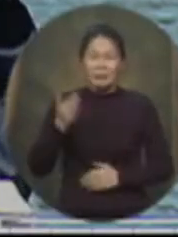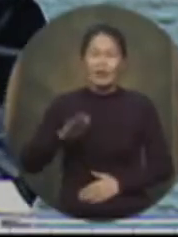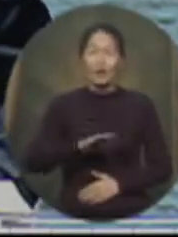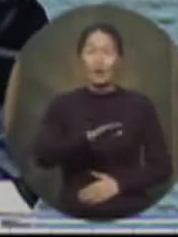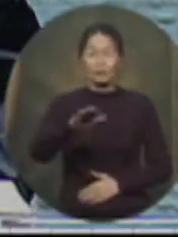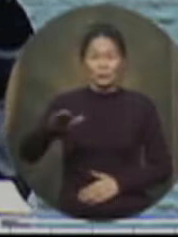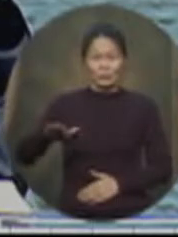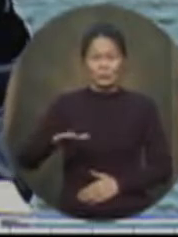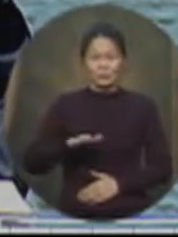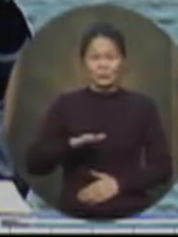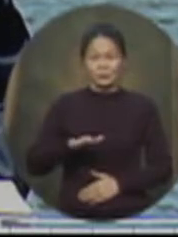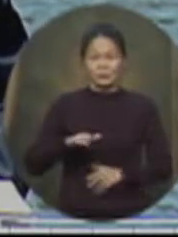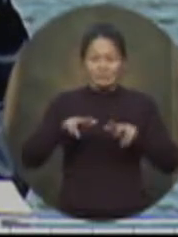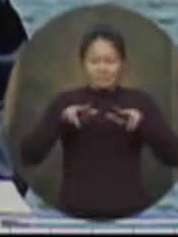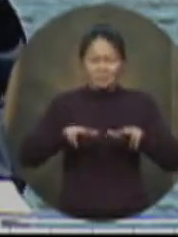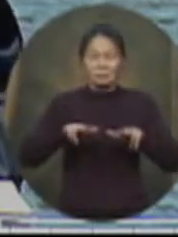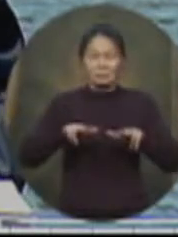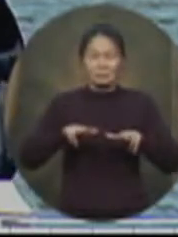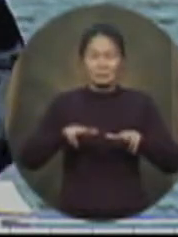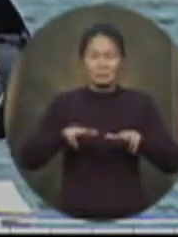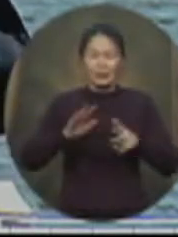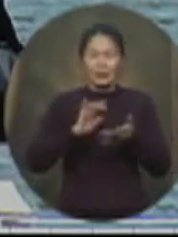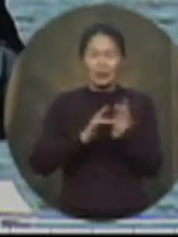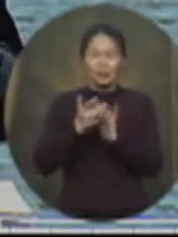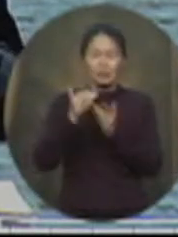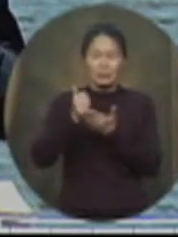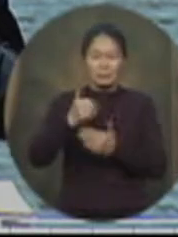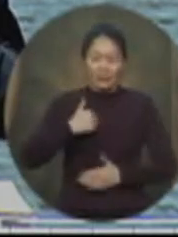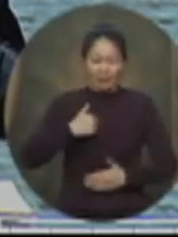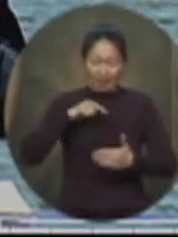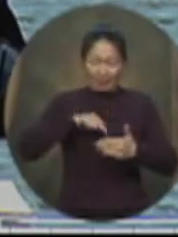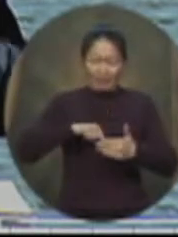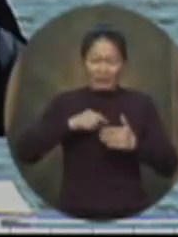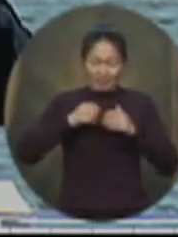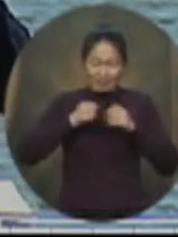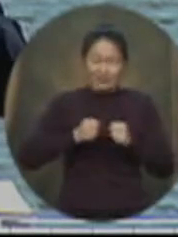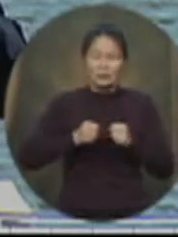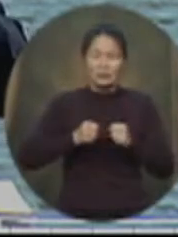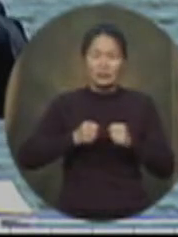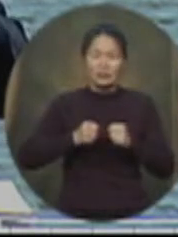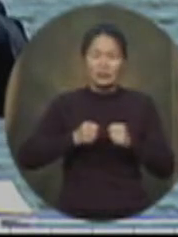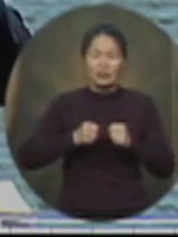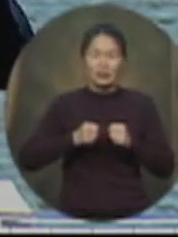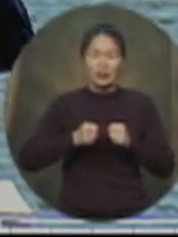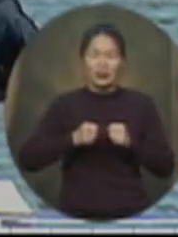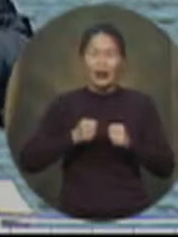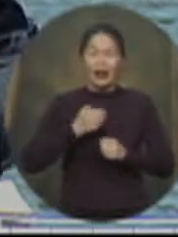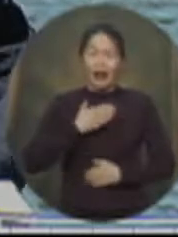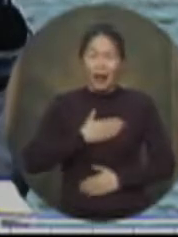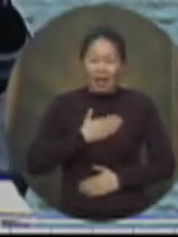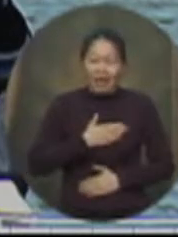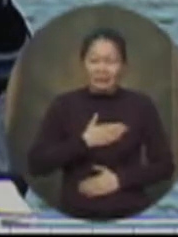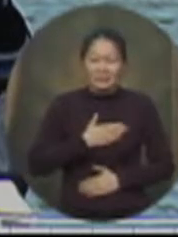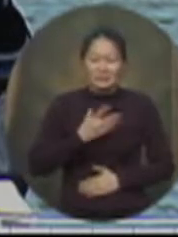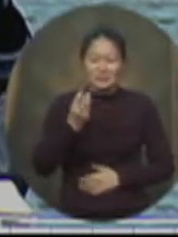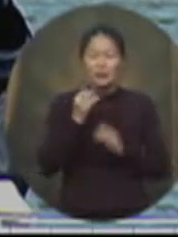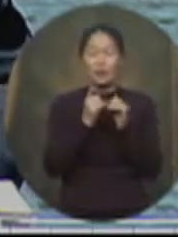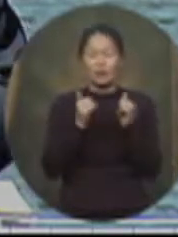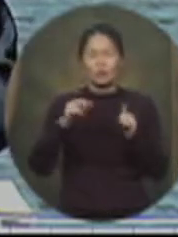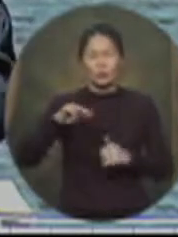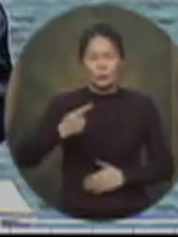여러분 이제는 예수님의 아니 계신 것을 안 그런 성도도